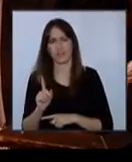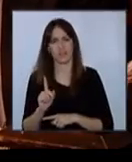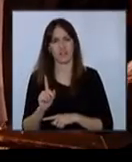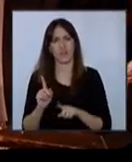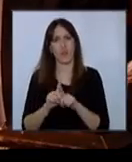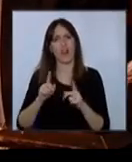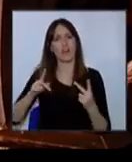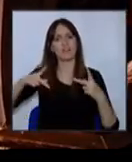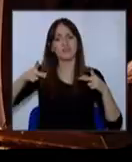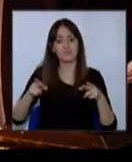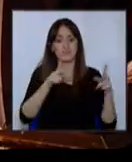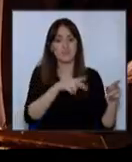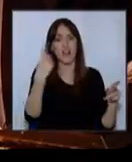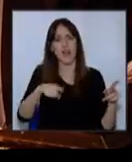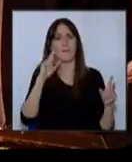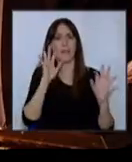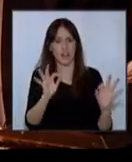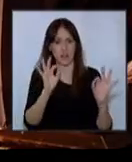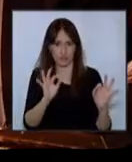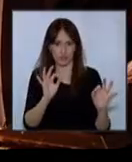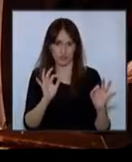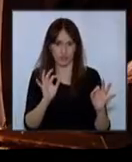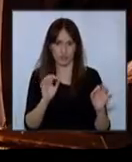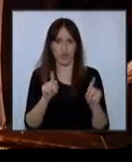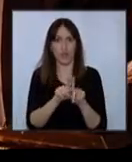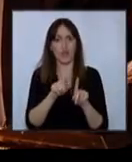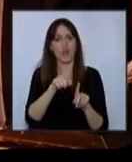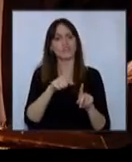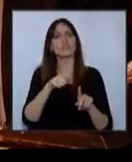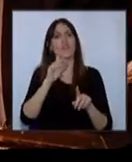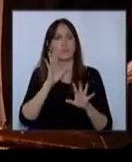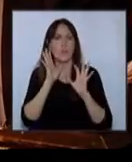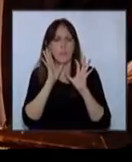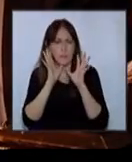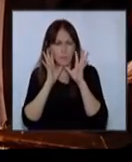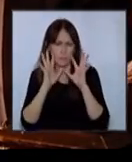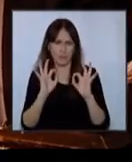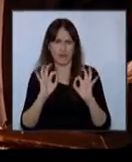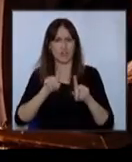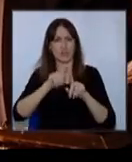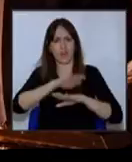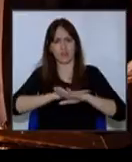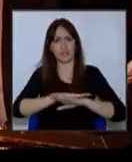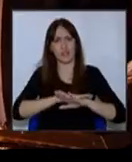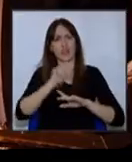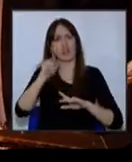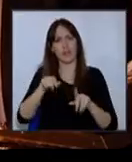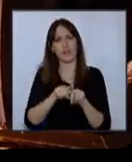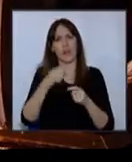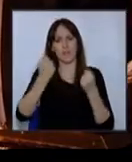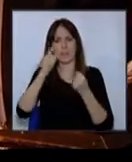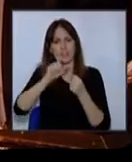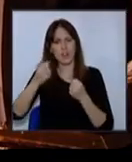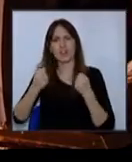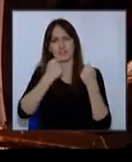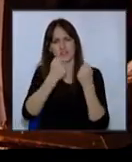trams perillosos que pot tenir la C-17. Això és una negligència de l'administració. És un greuge contra els conductors i conductores que cada dia